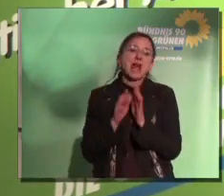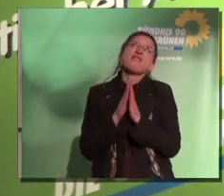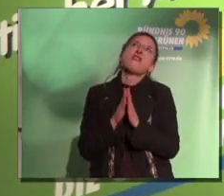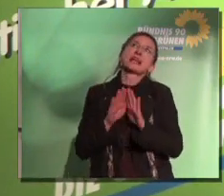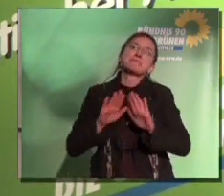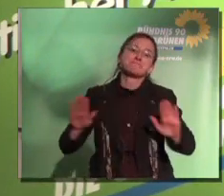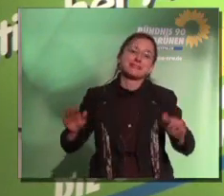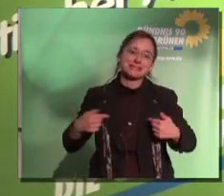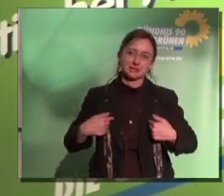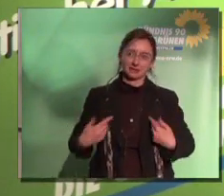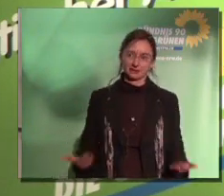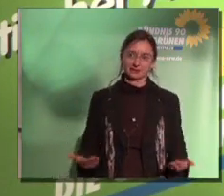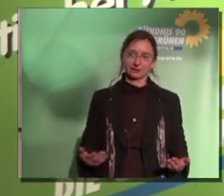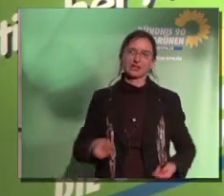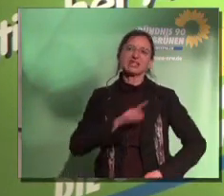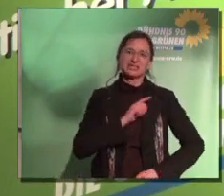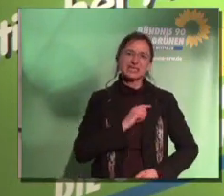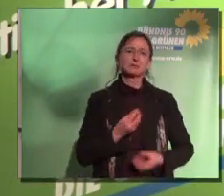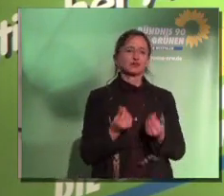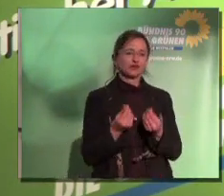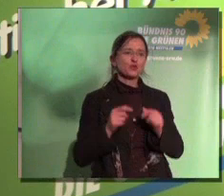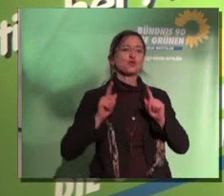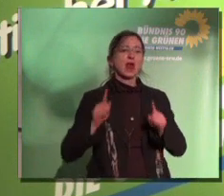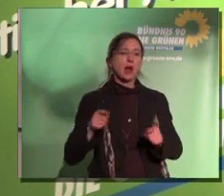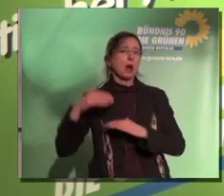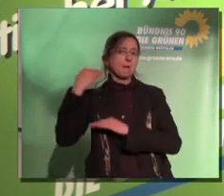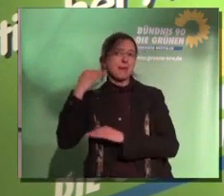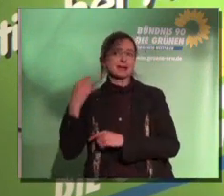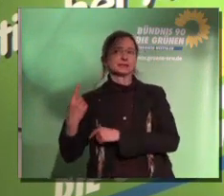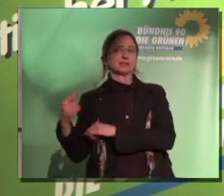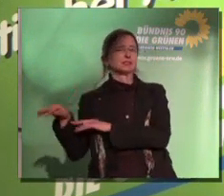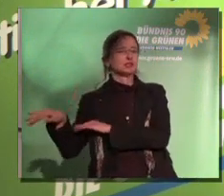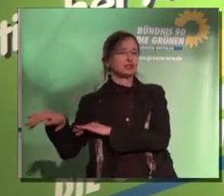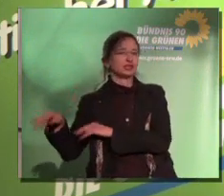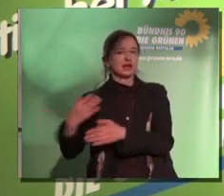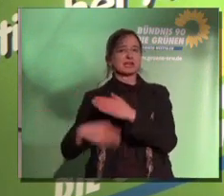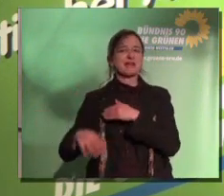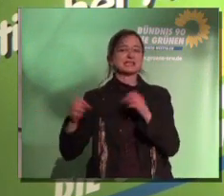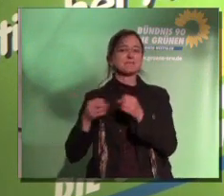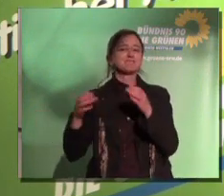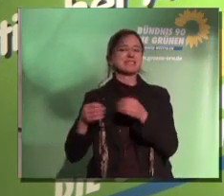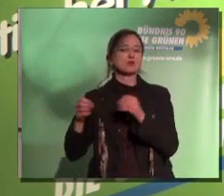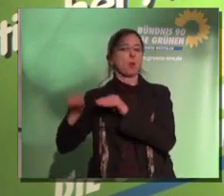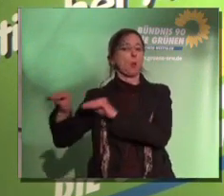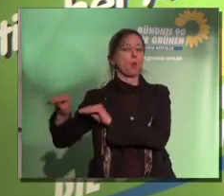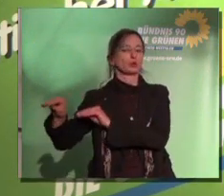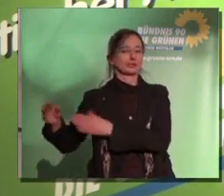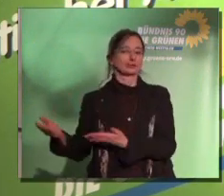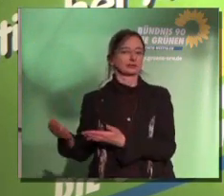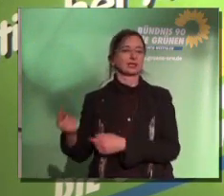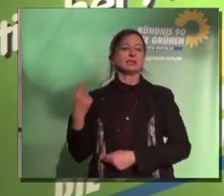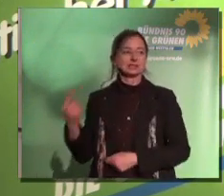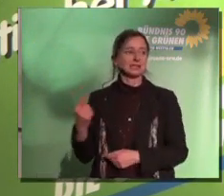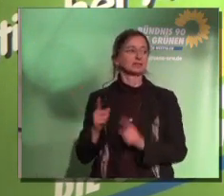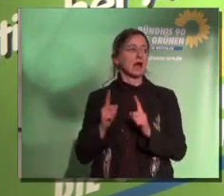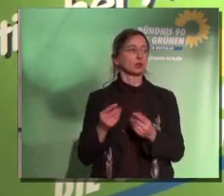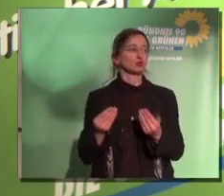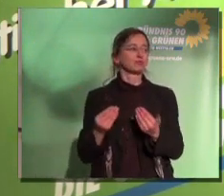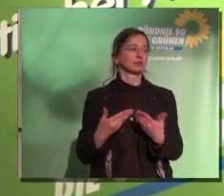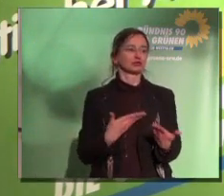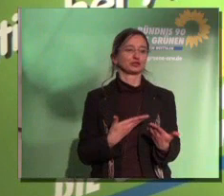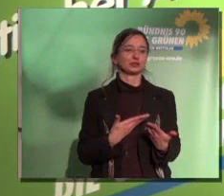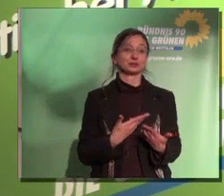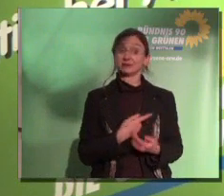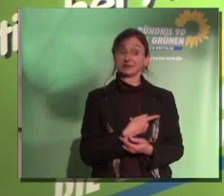Eindruck, die Merkel hat auch Biologieunterricht gehabt. Ja? Die kennt ja auch was von der Gottesanbeterin. Die macht nicht